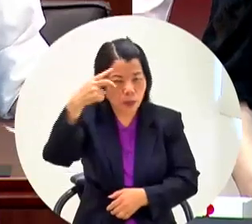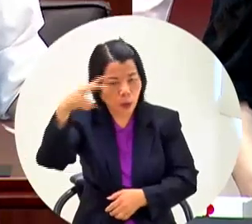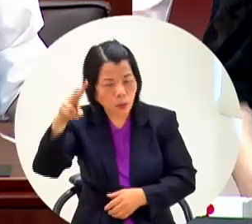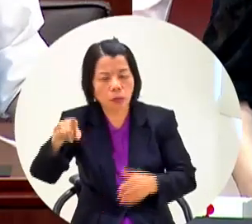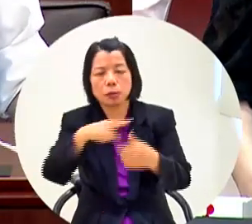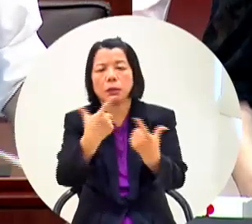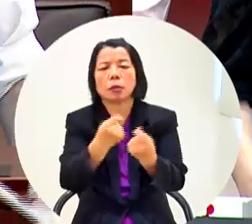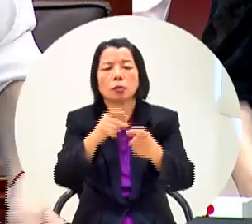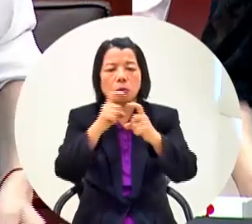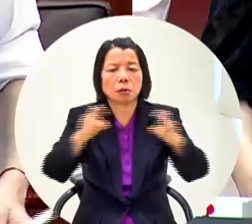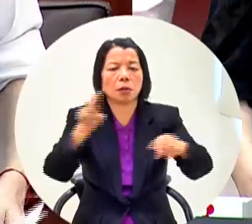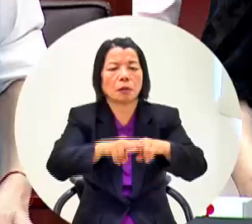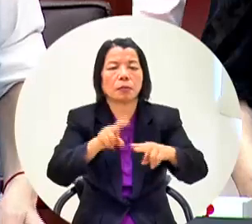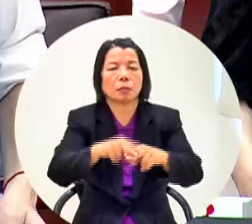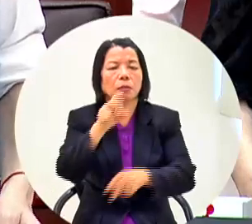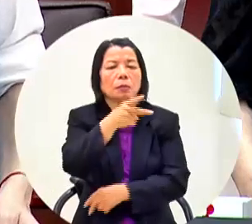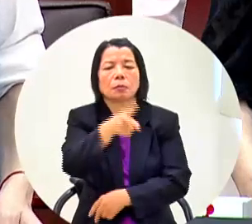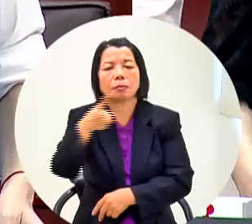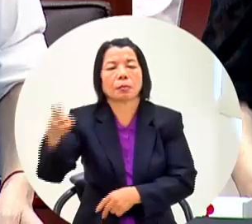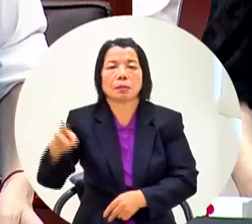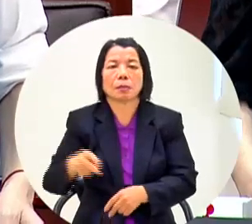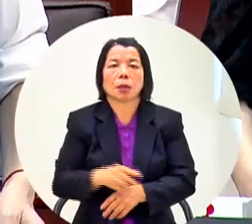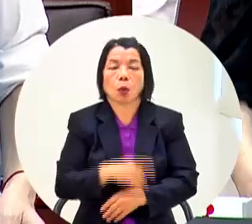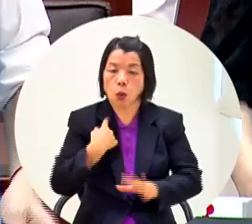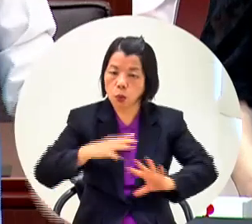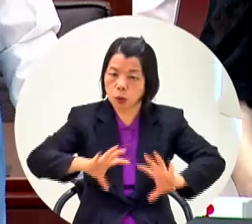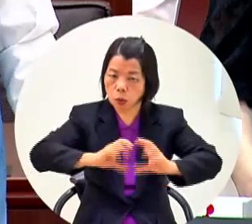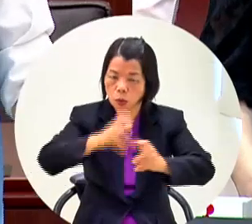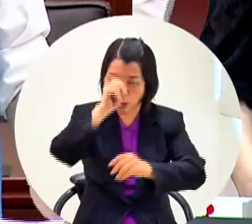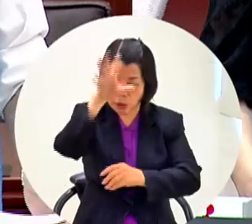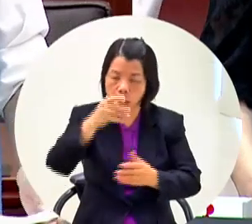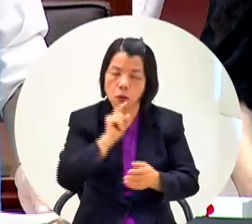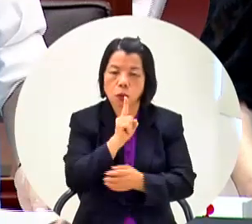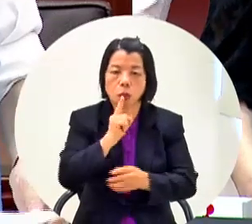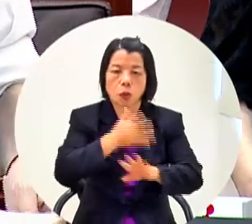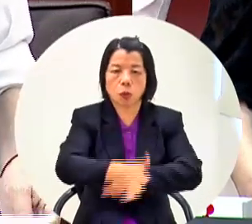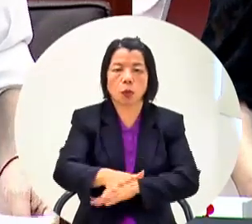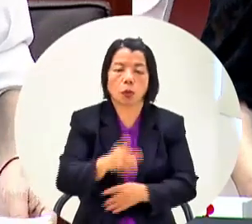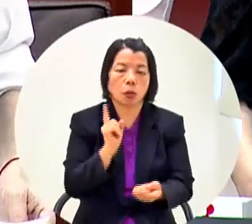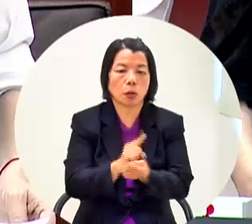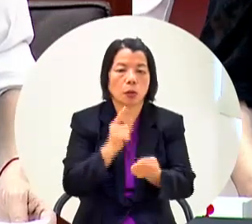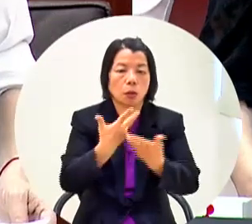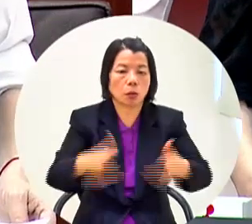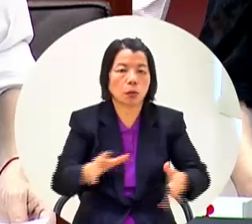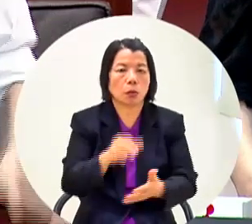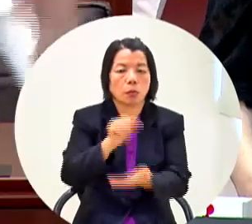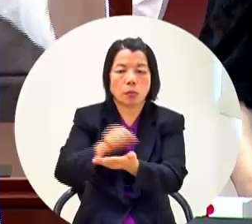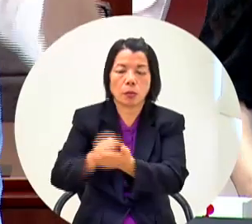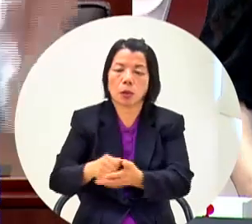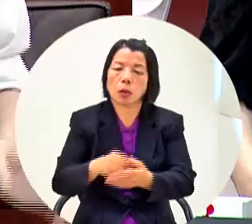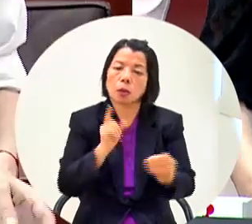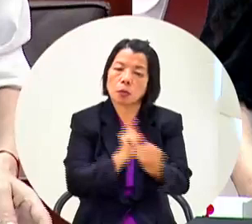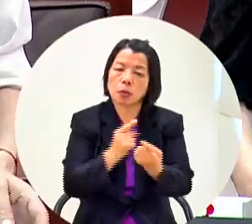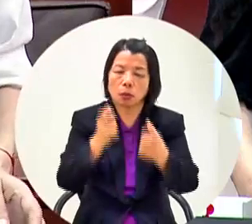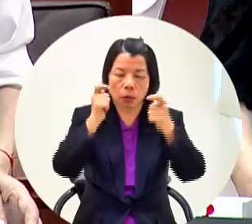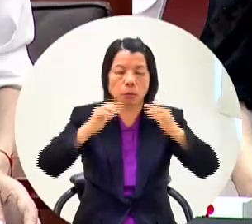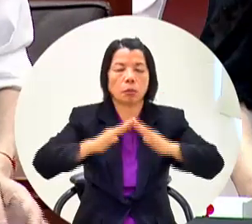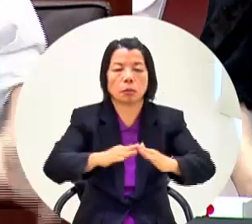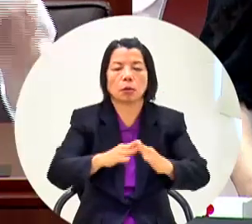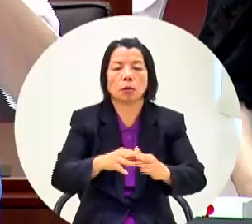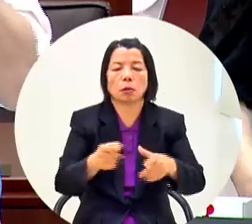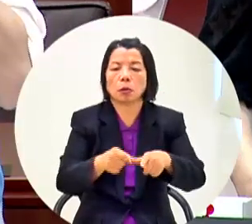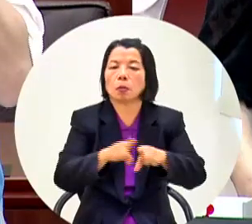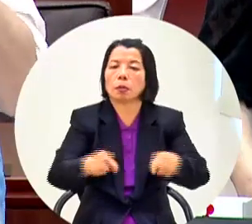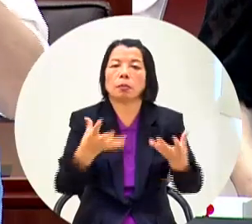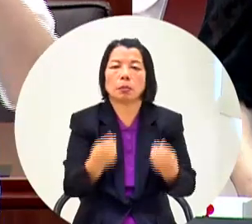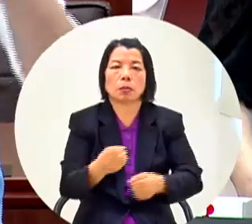城。我要跟同议员还有国民党团报告，整个媒体对我们高雄很不公平，太不公平。